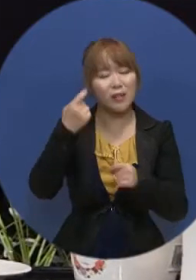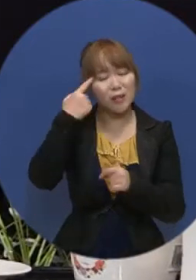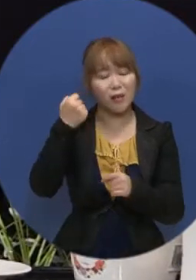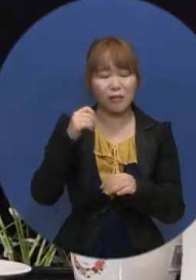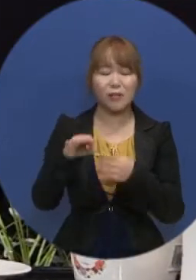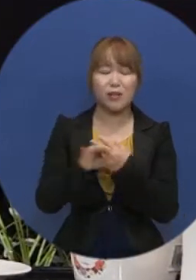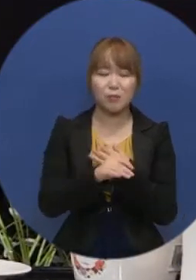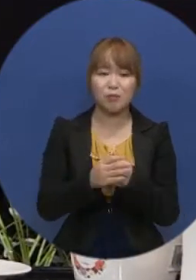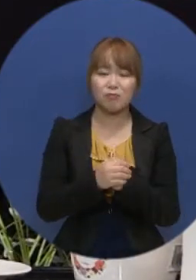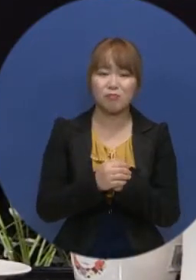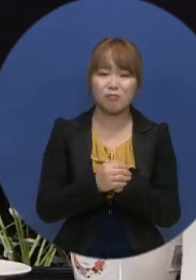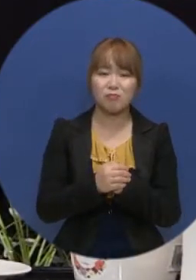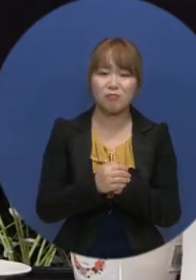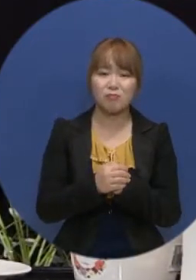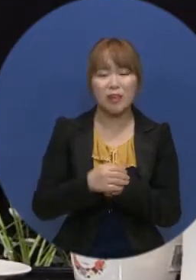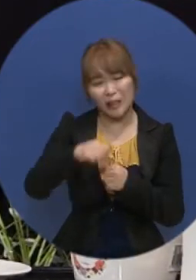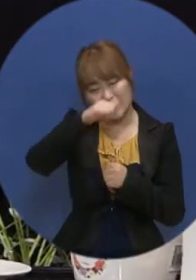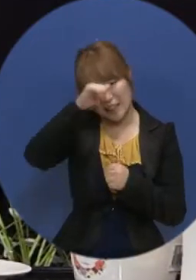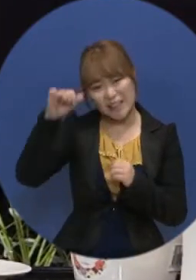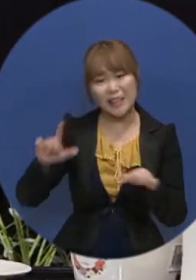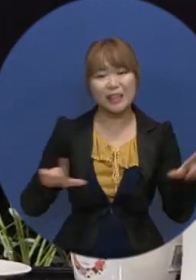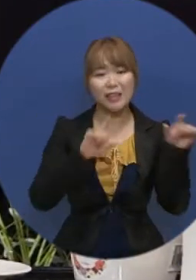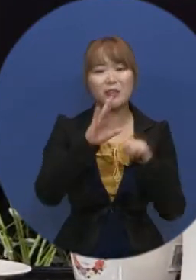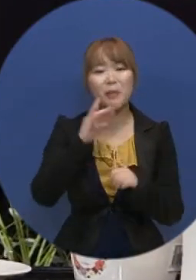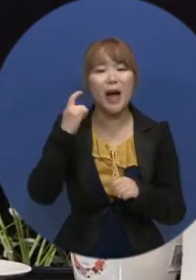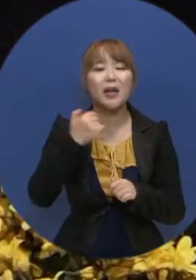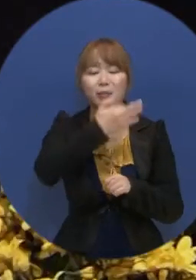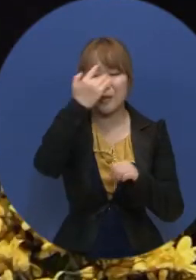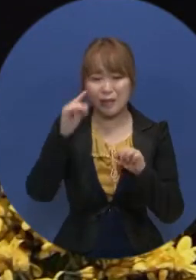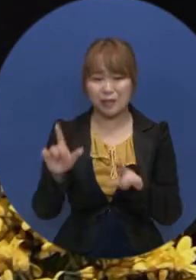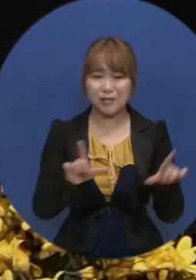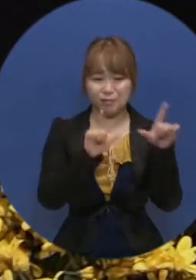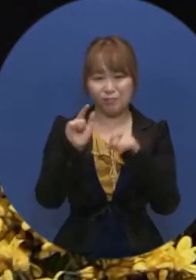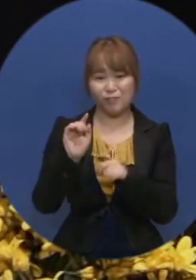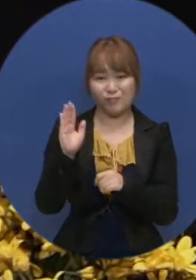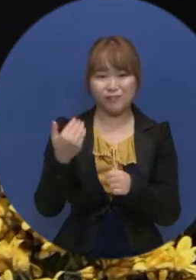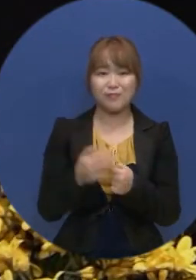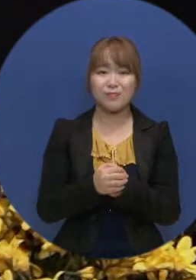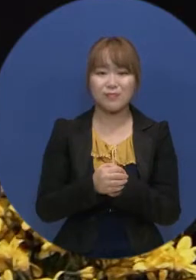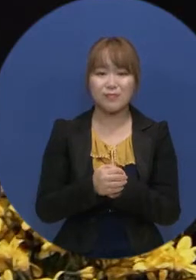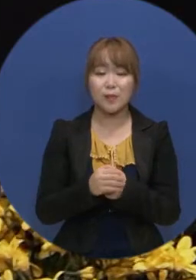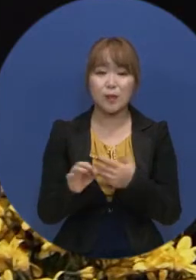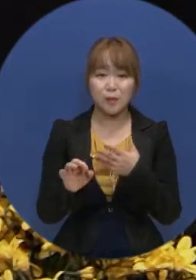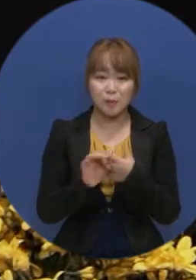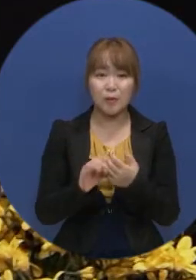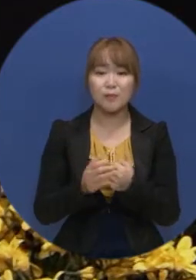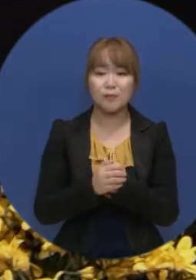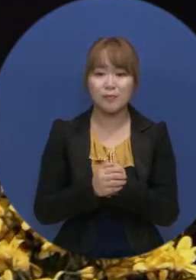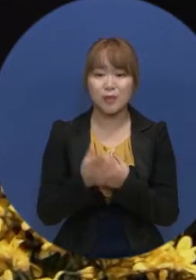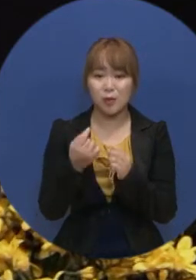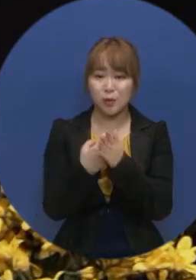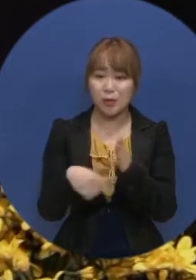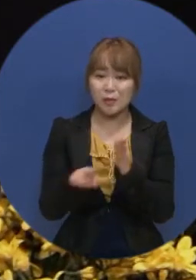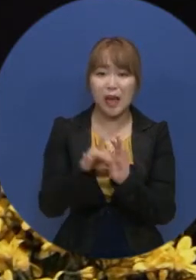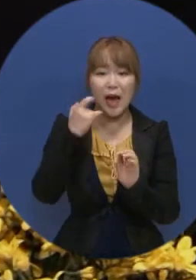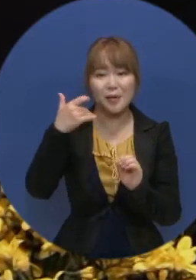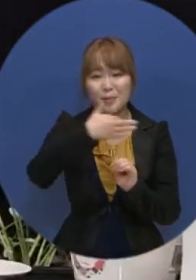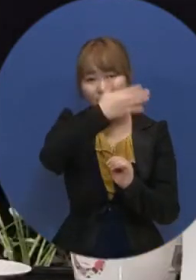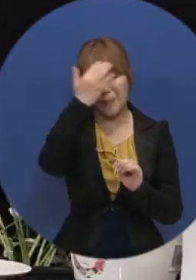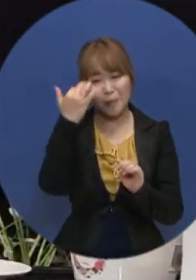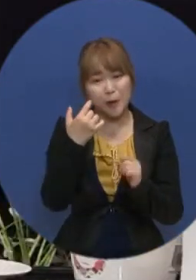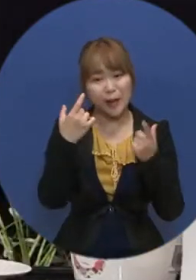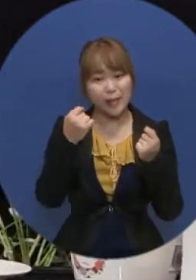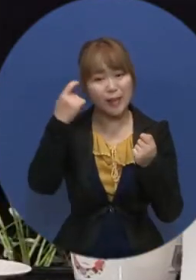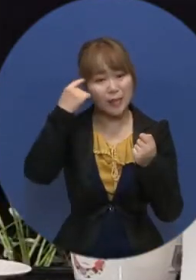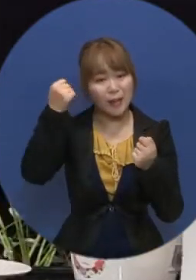네. 인생은 아름답게 살면 되는 겁니다. 그러려면은 아름답게. 네, 그러려면은 아름답다 생각하면은